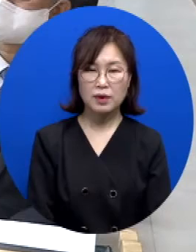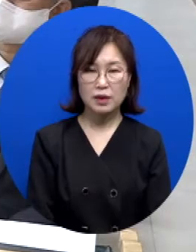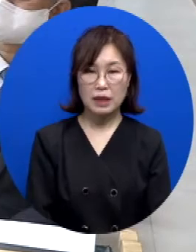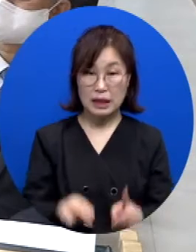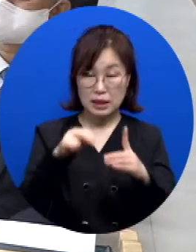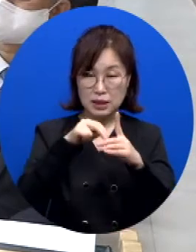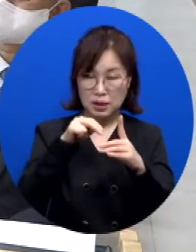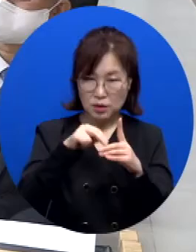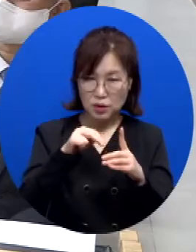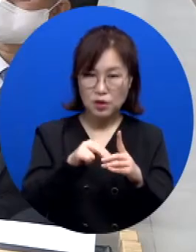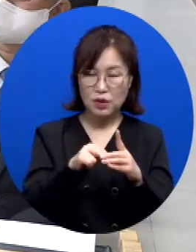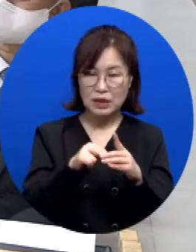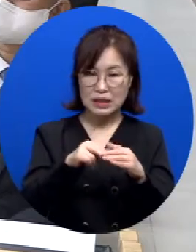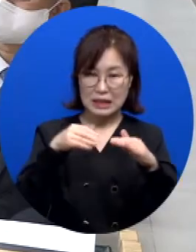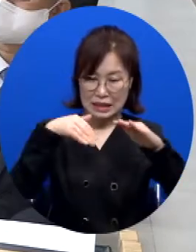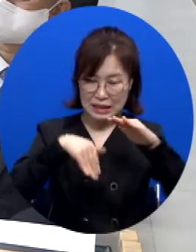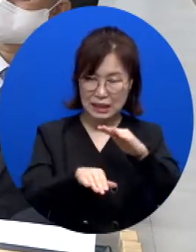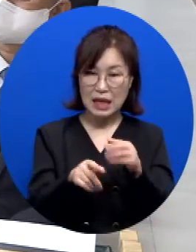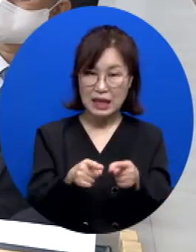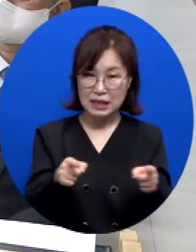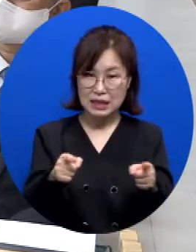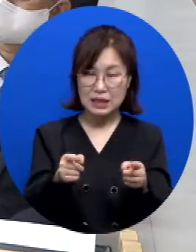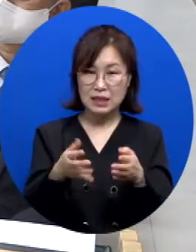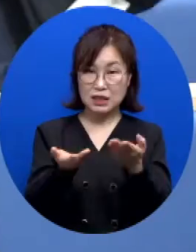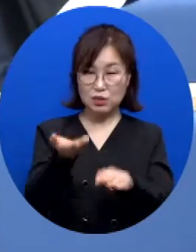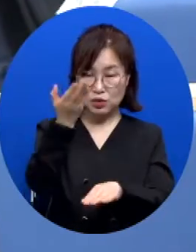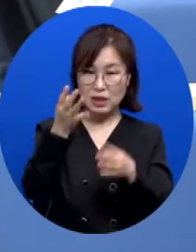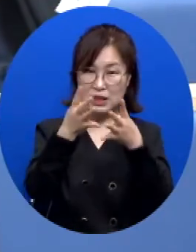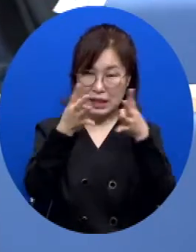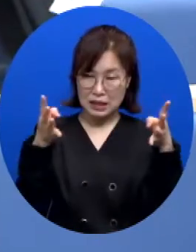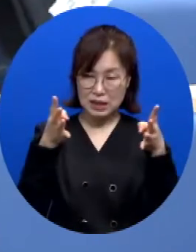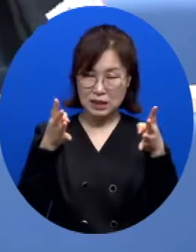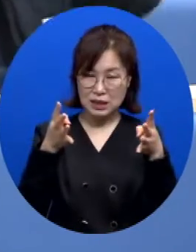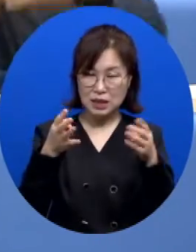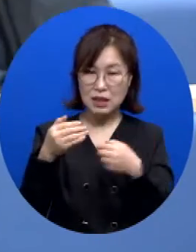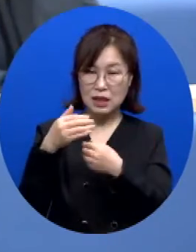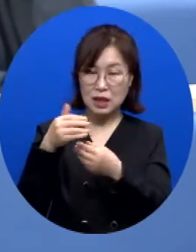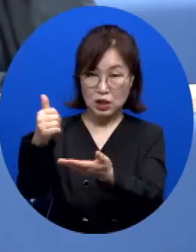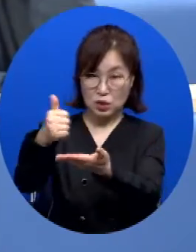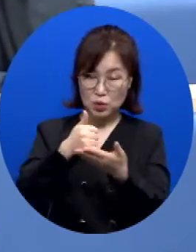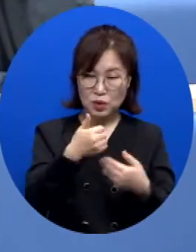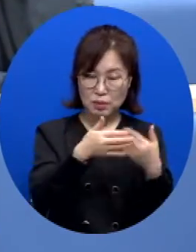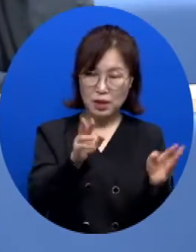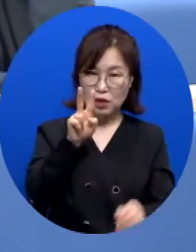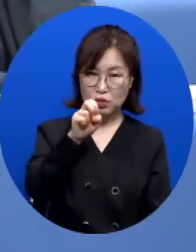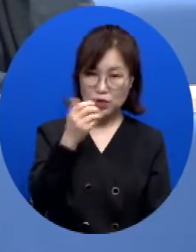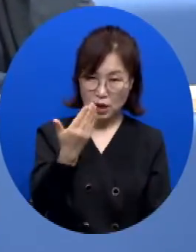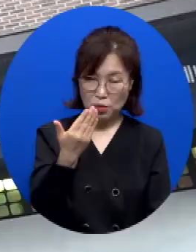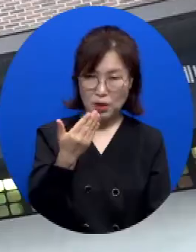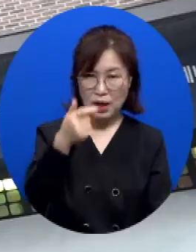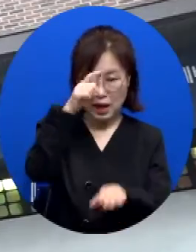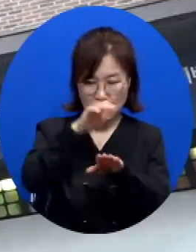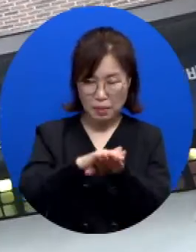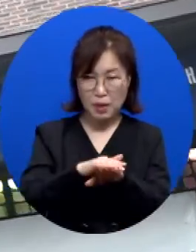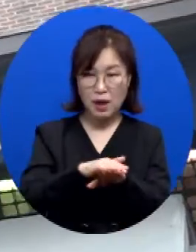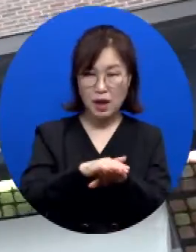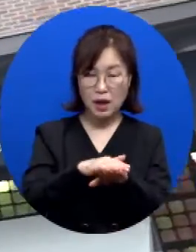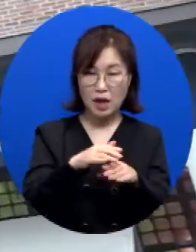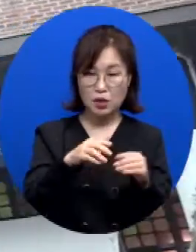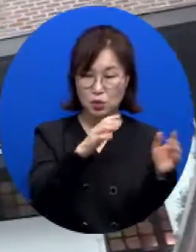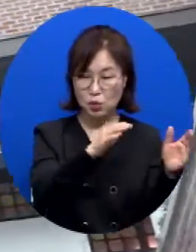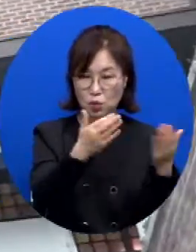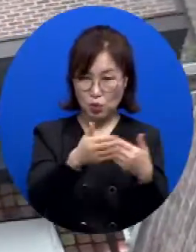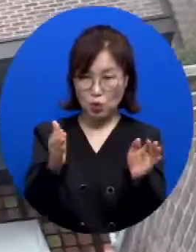선교센터는 지하 1층 지상 4층 규모로 게스트룸 29 개와 예배 시설 선교 자료실을